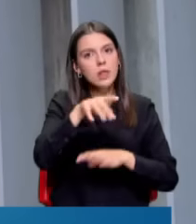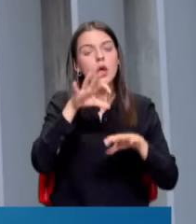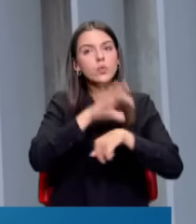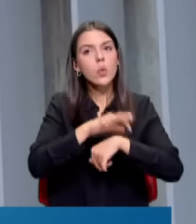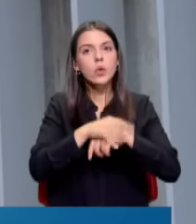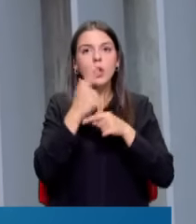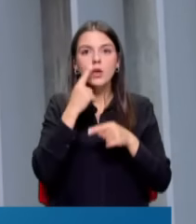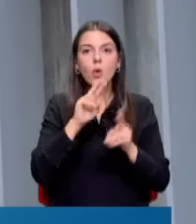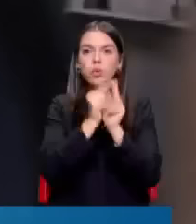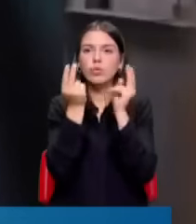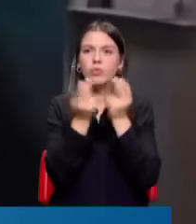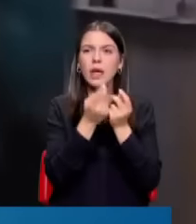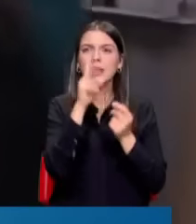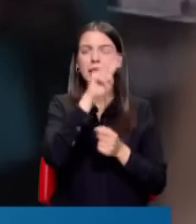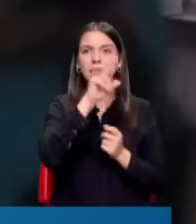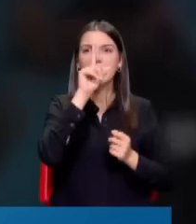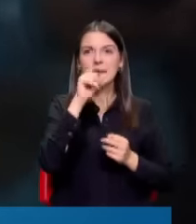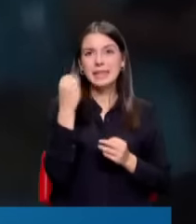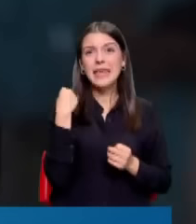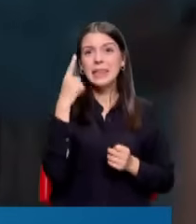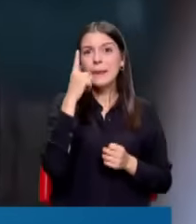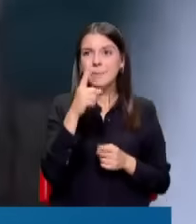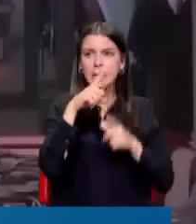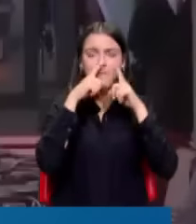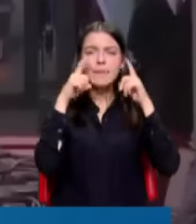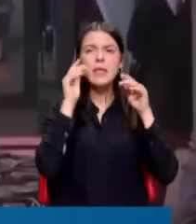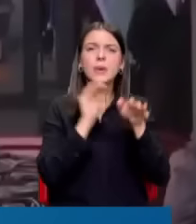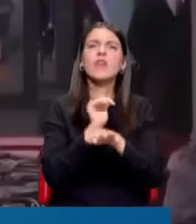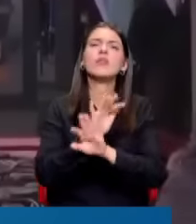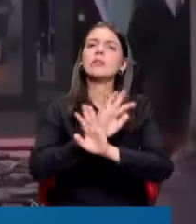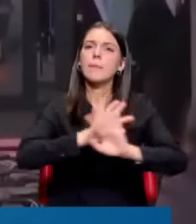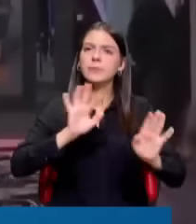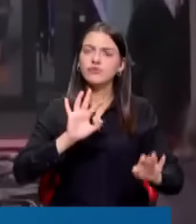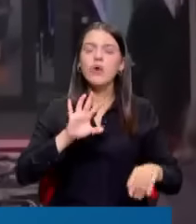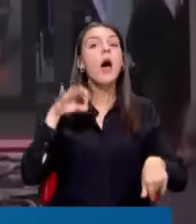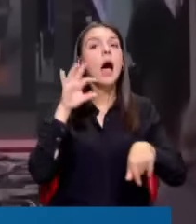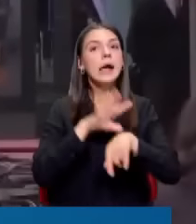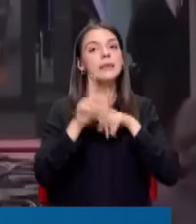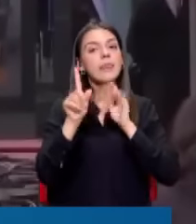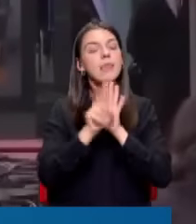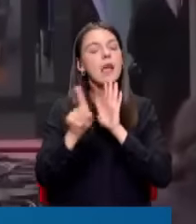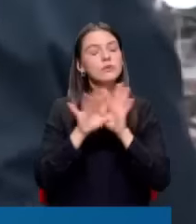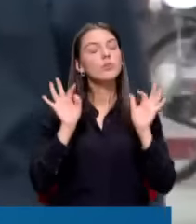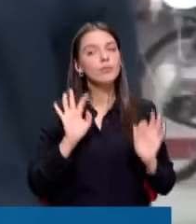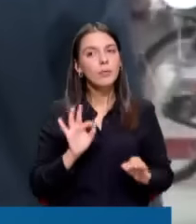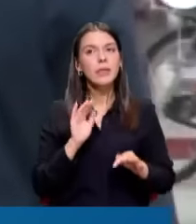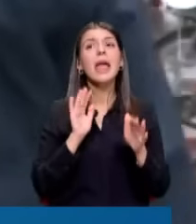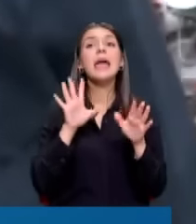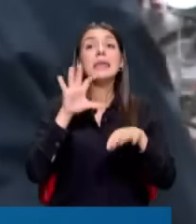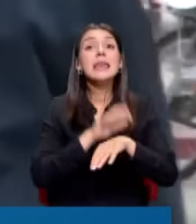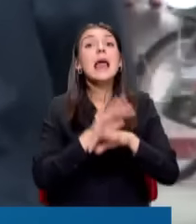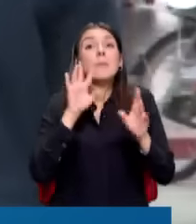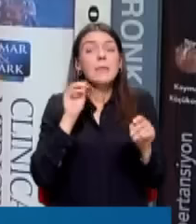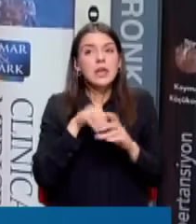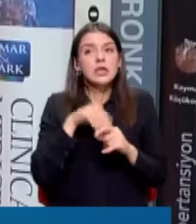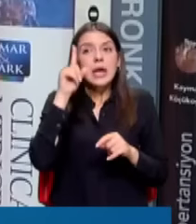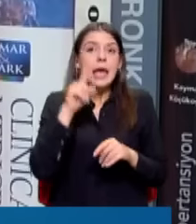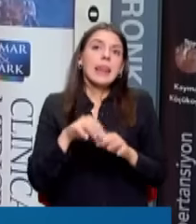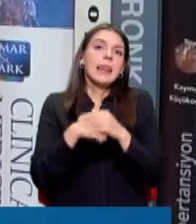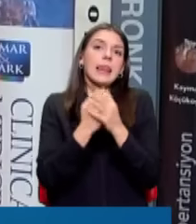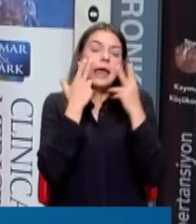göre dünya genelinde yeni bir pandemi dönemi yaşanmayacak. Hastalığın tedavisi mümkün. Yakalanmamak içinse ilk şart hijyen.